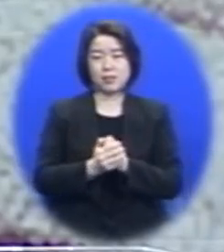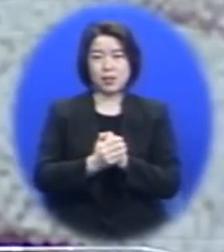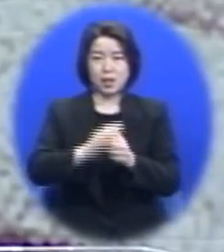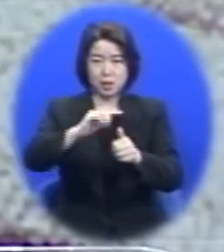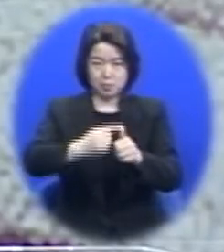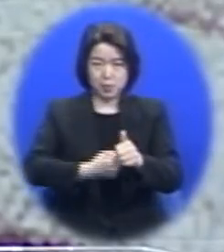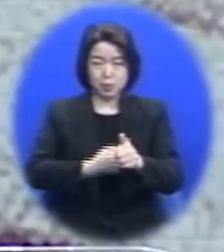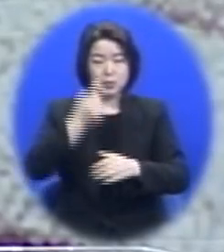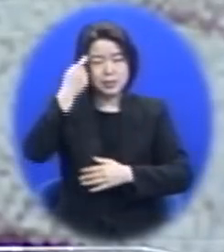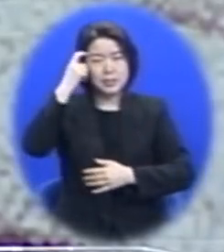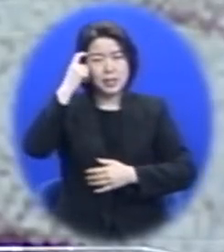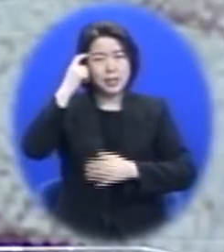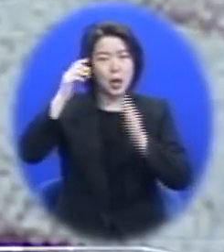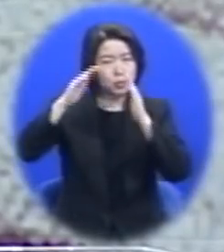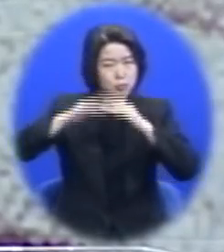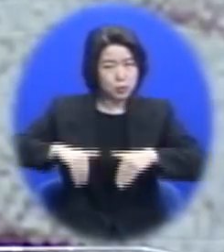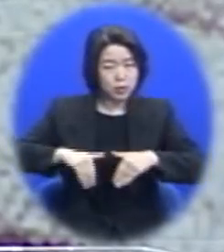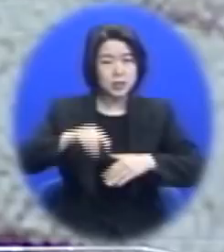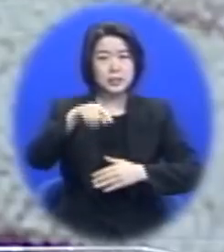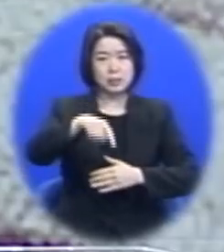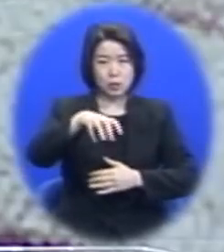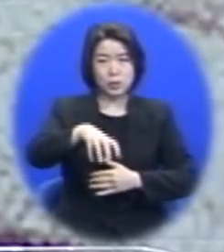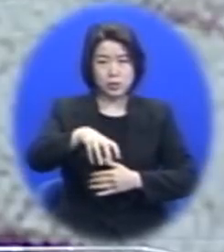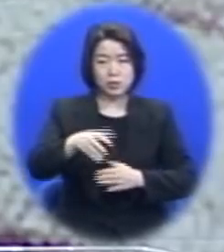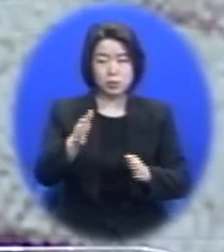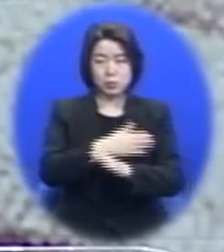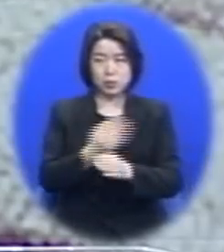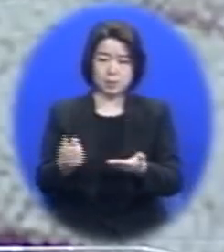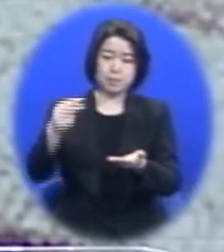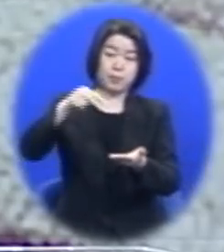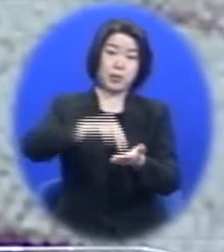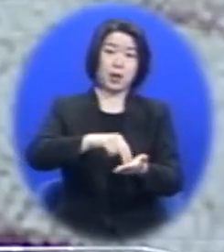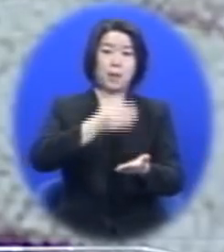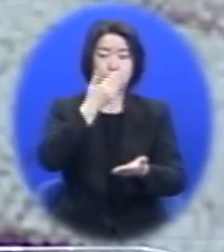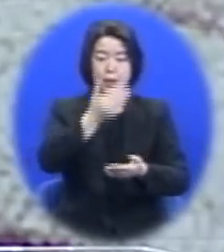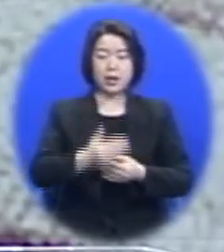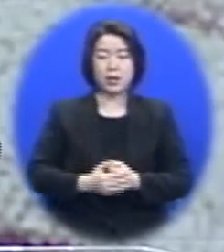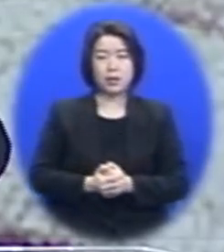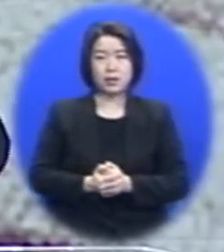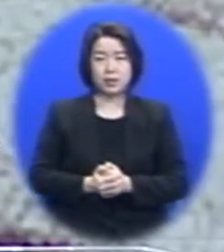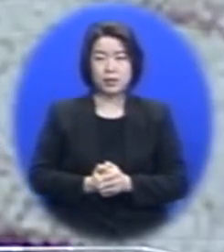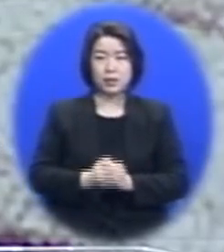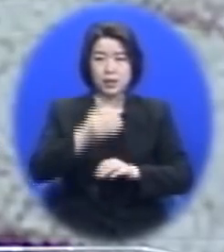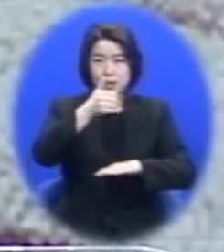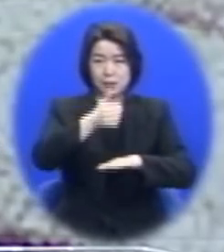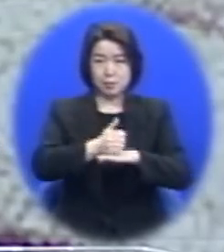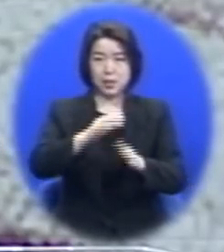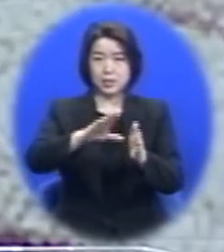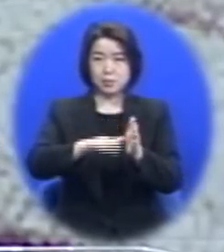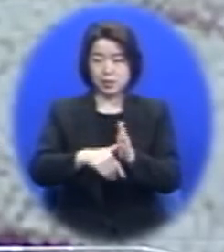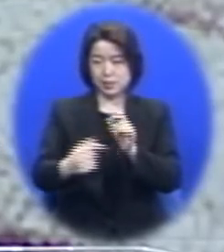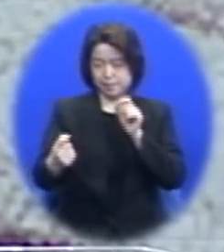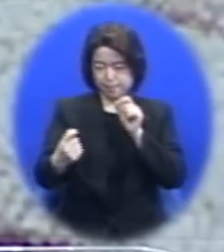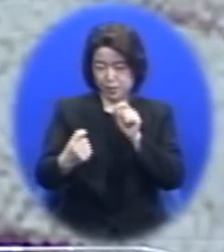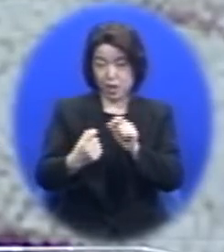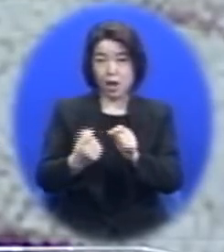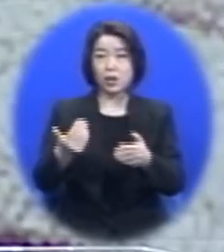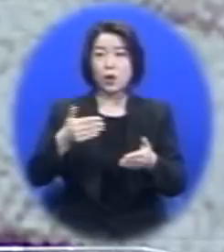무너지는 데서 이뤄낼 수 있었습니다 여러분 마지막 때가 가까울수록 마귀는